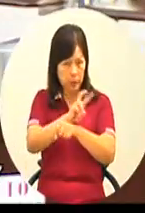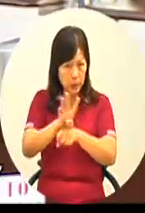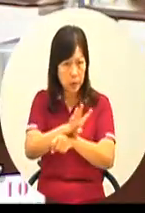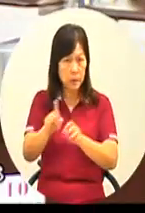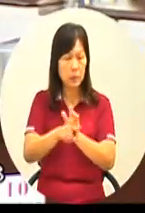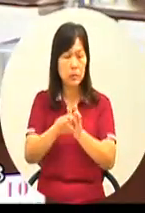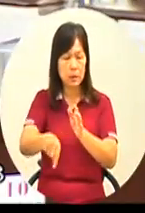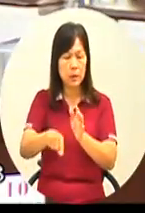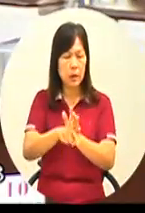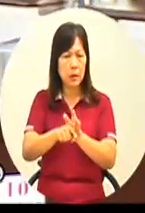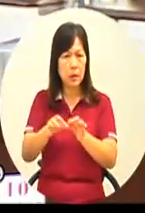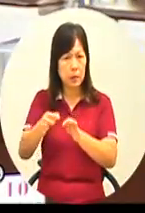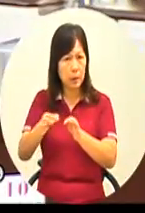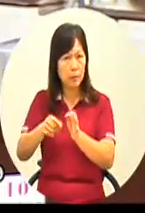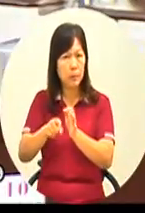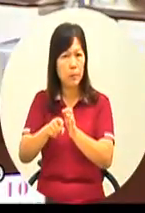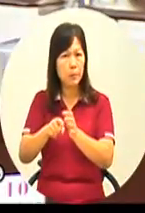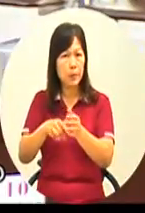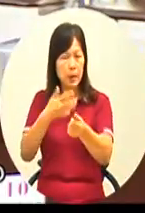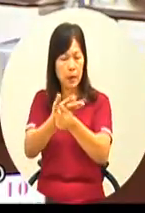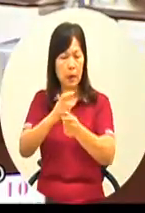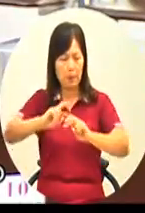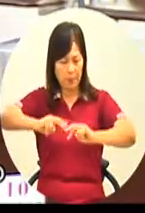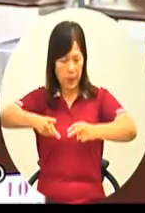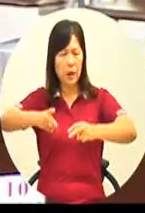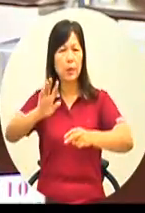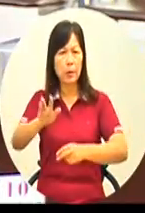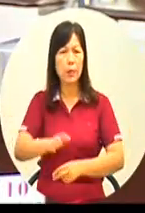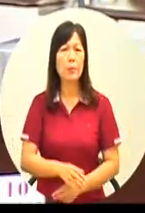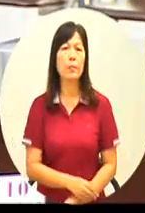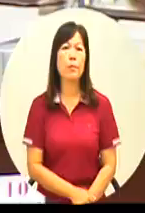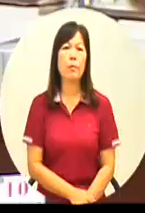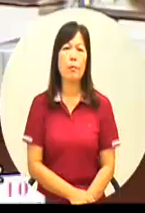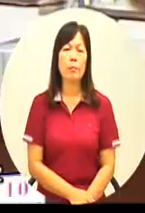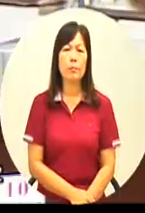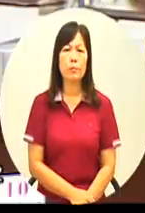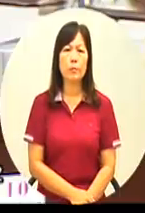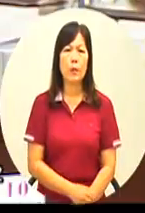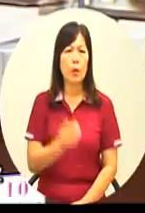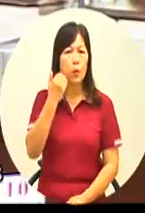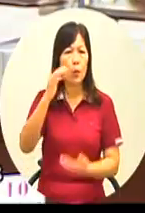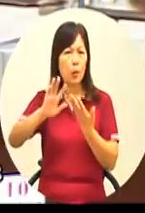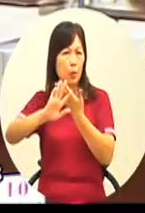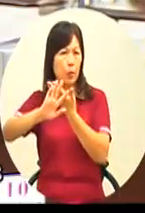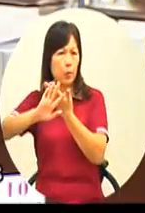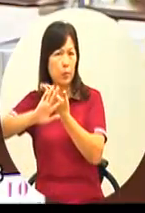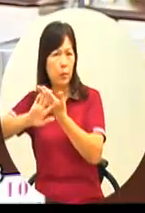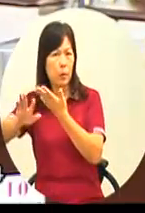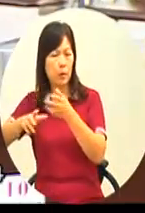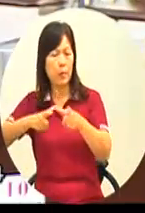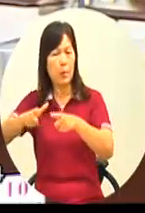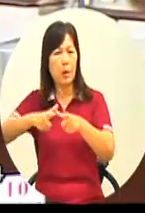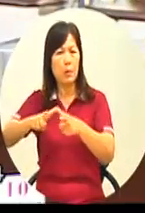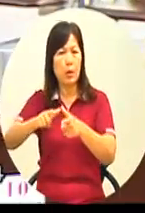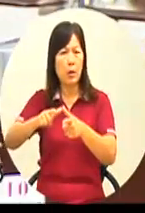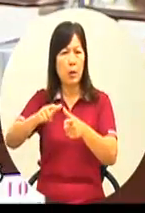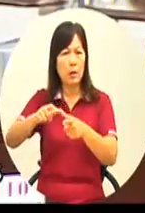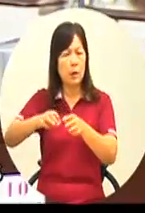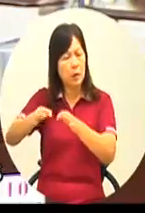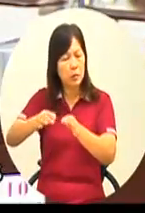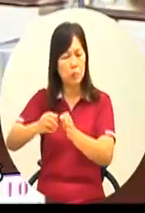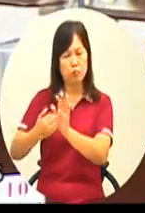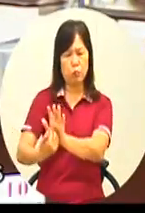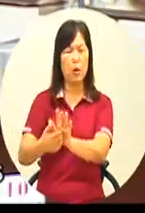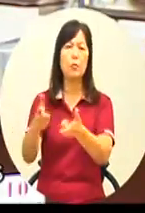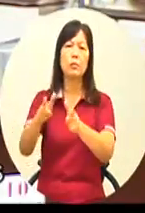面的对不对来啊，做一个。改善啊，当然，那无反对外口的这单，如果他用好嘛，方